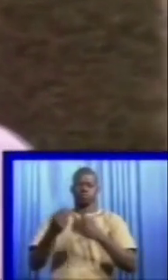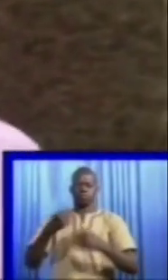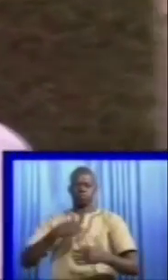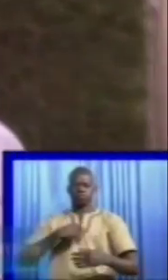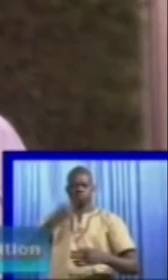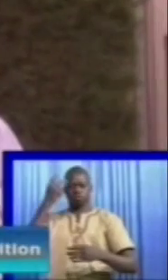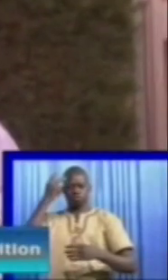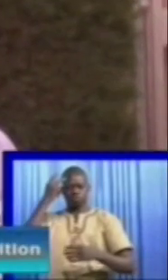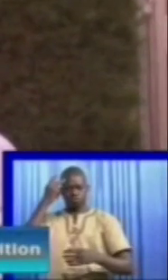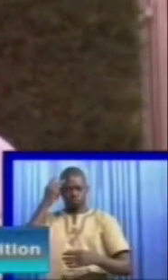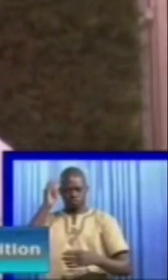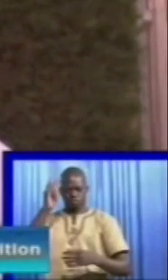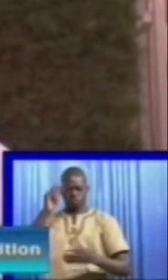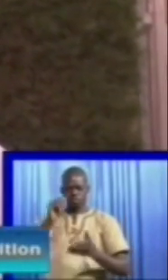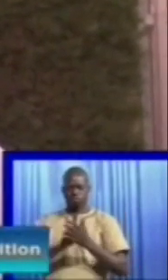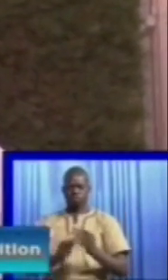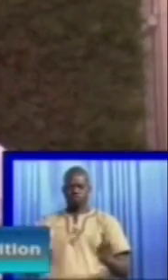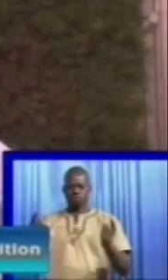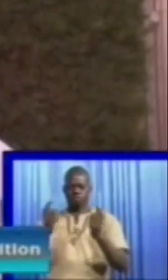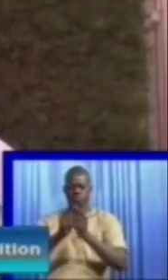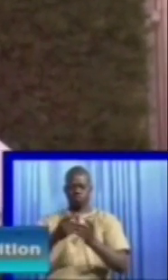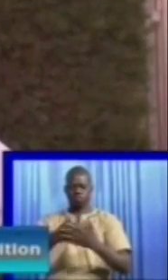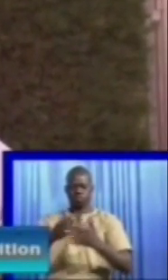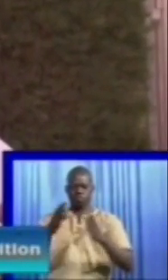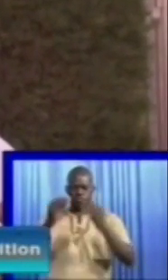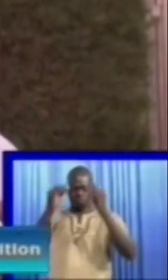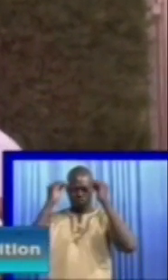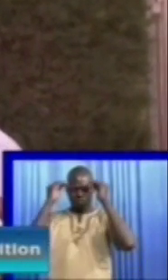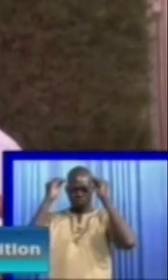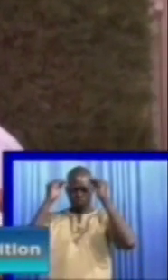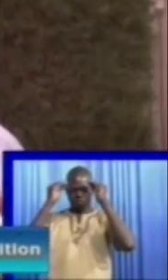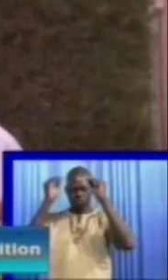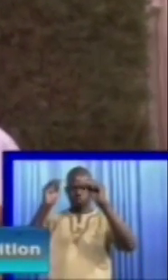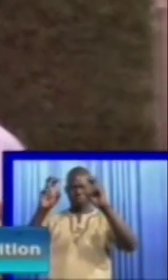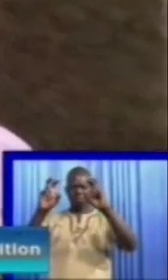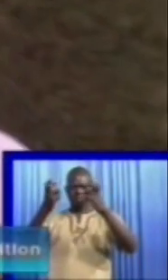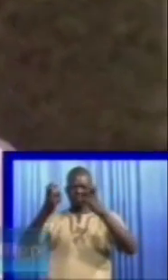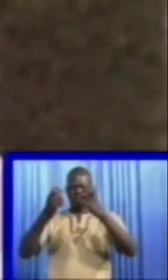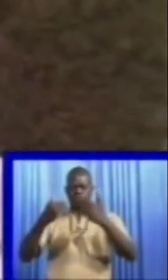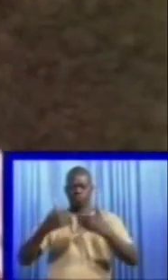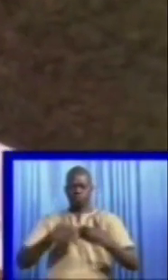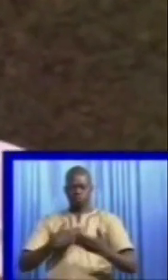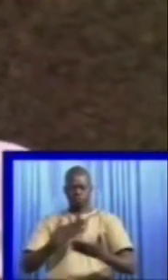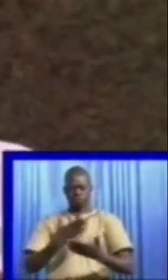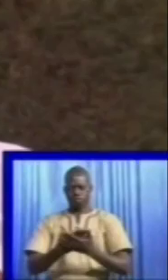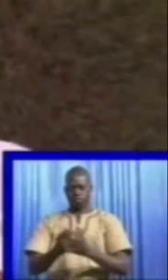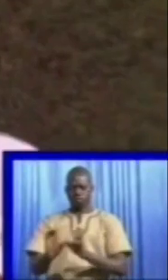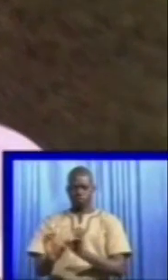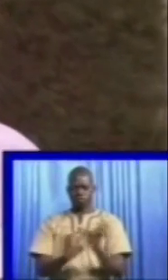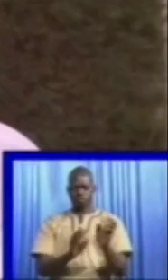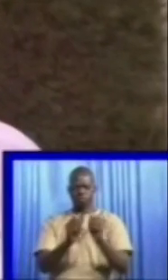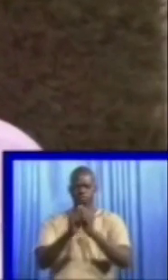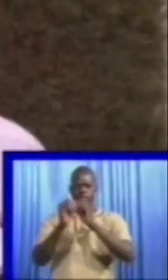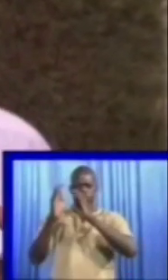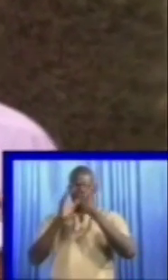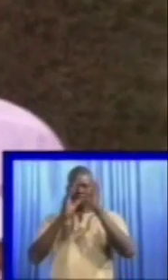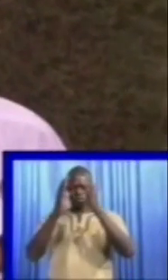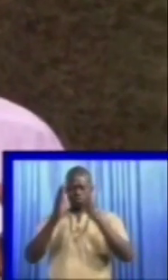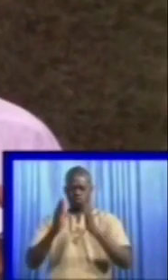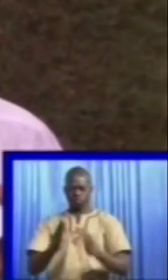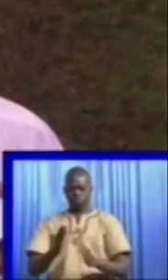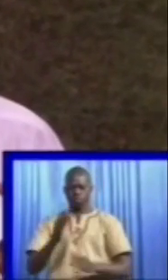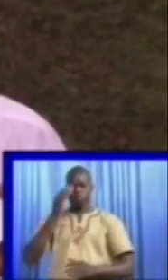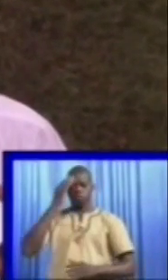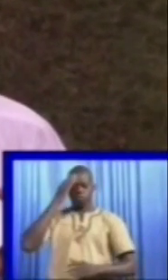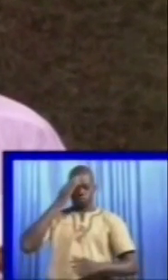que c'était un atelier riche en enseignement. Les thèmes ont été très enrichissants avec des communicateurs qui ont su